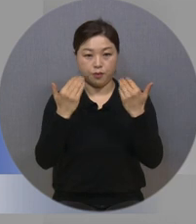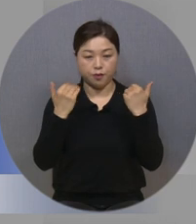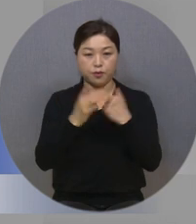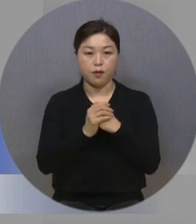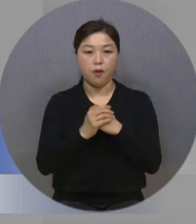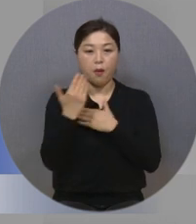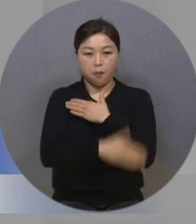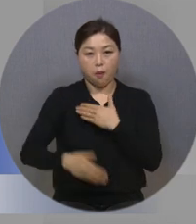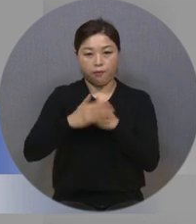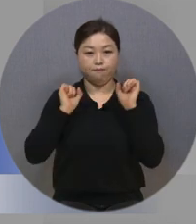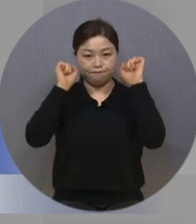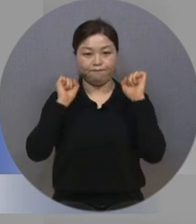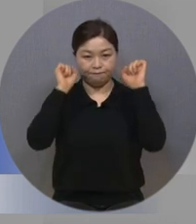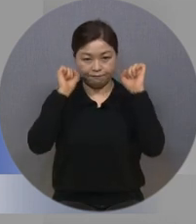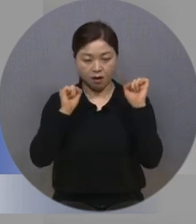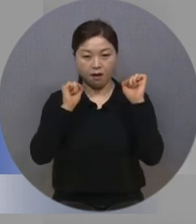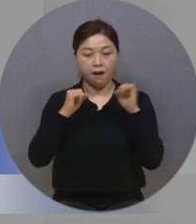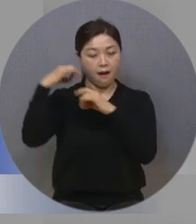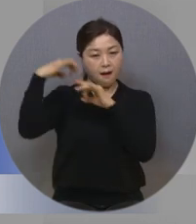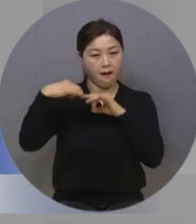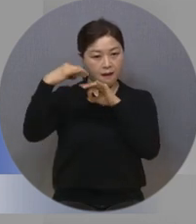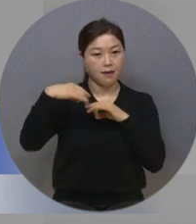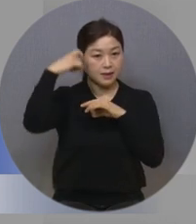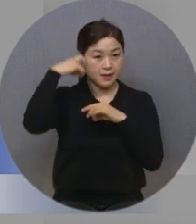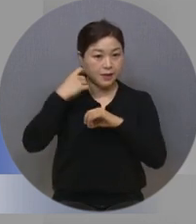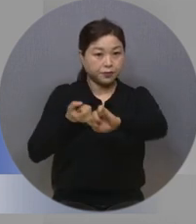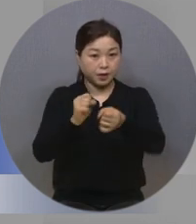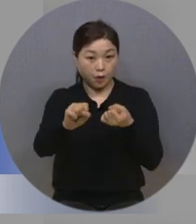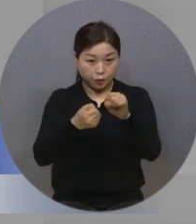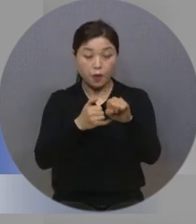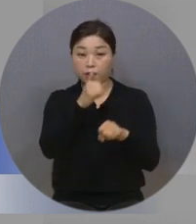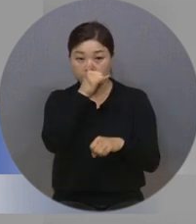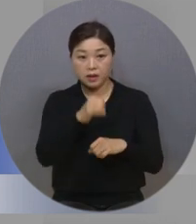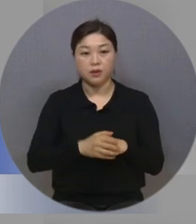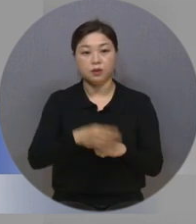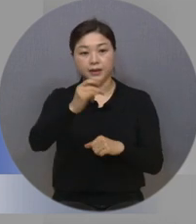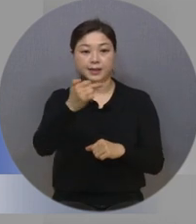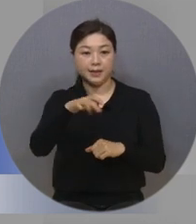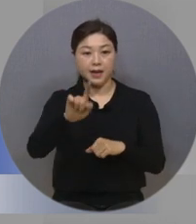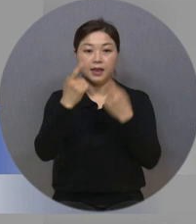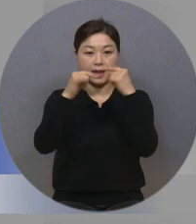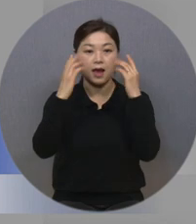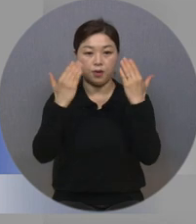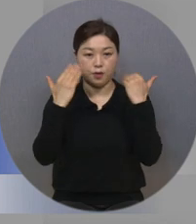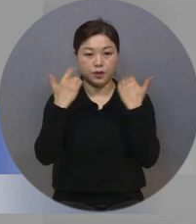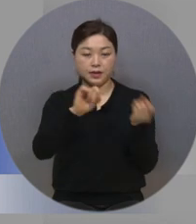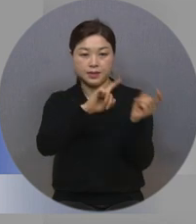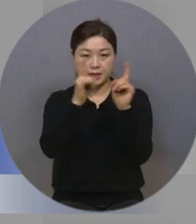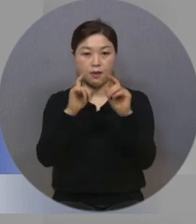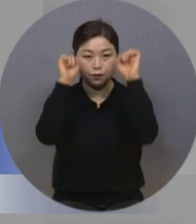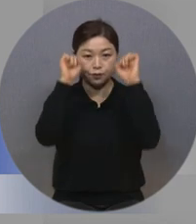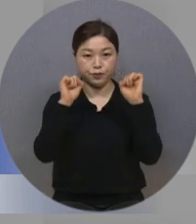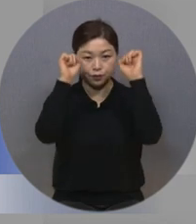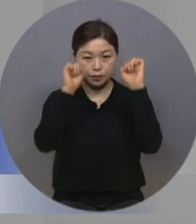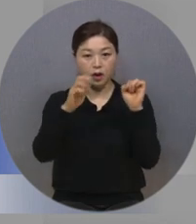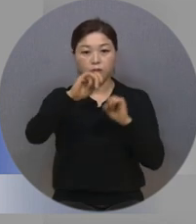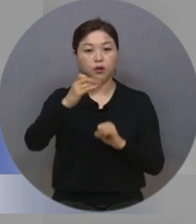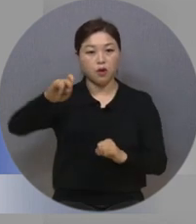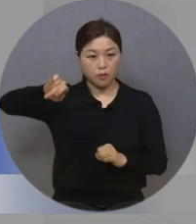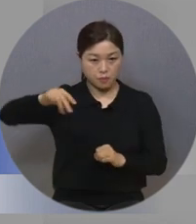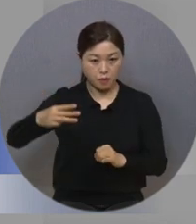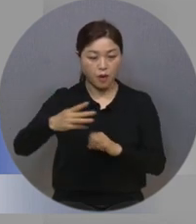순환운동과 감각통합교실 태권도 프로그램 등이 운영되고 신라대학교에서는 재활 피트니스와